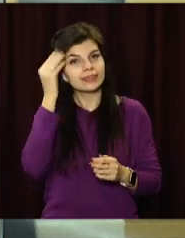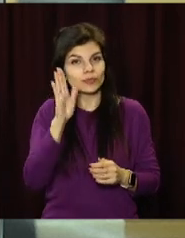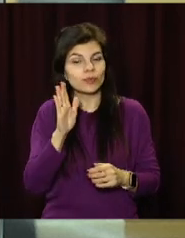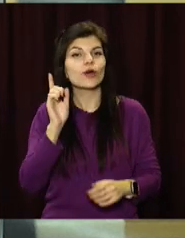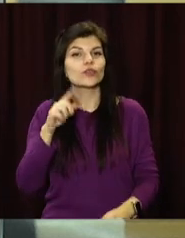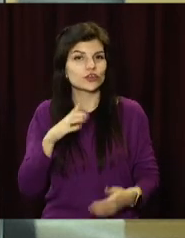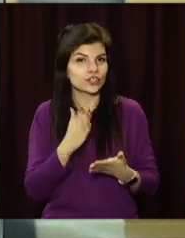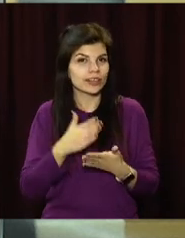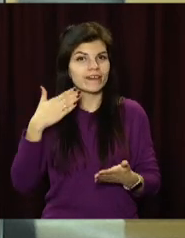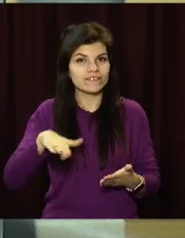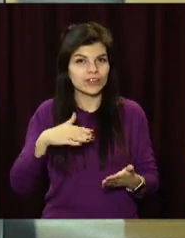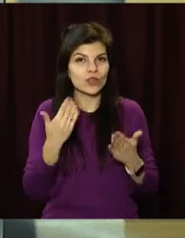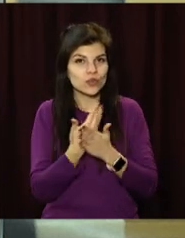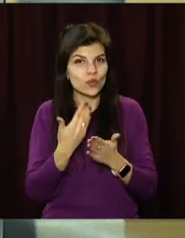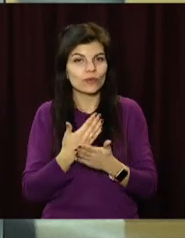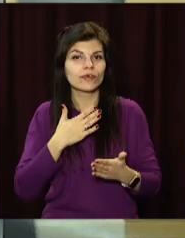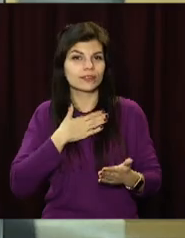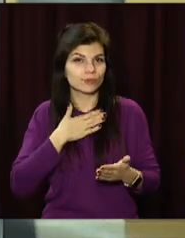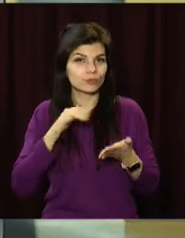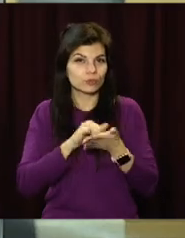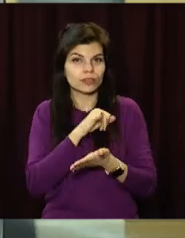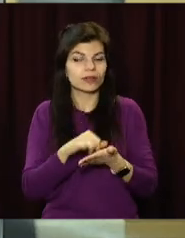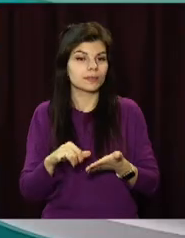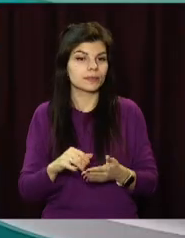забувайте і про сюжети в соціальних мережах і на нашому